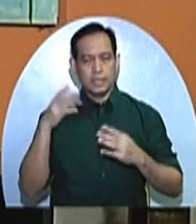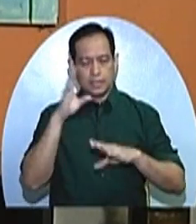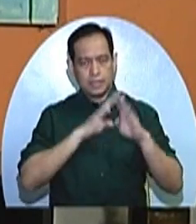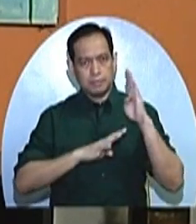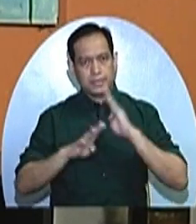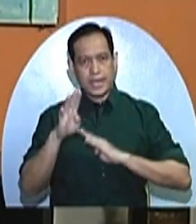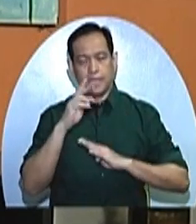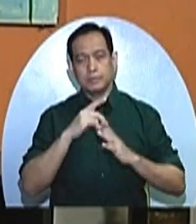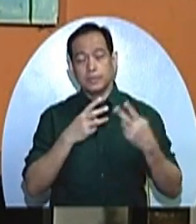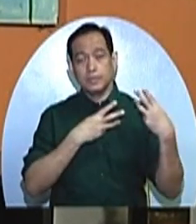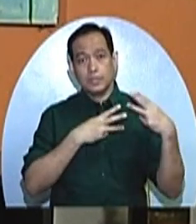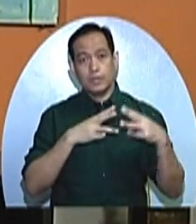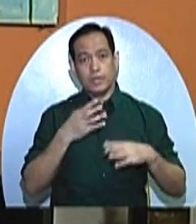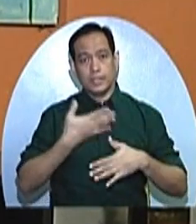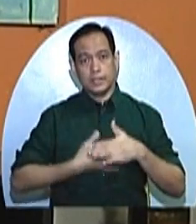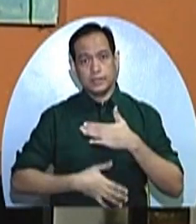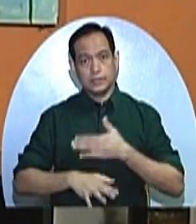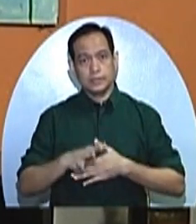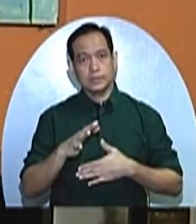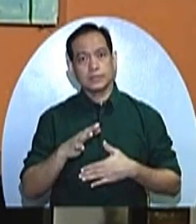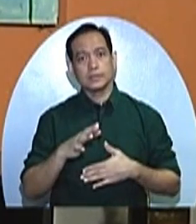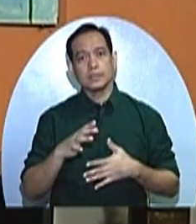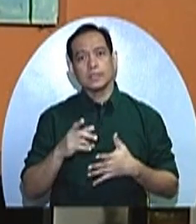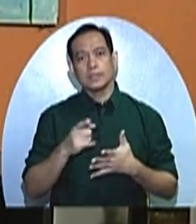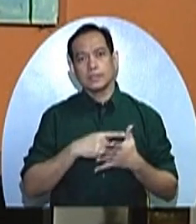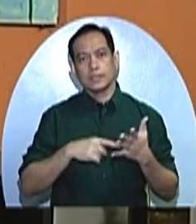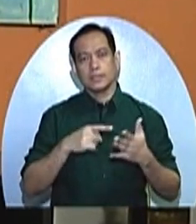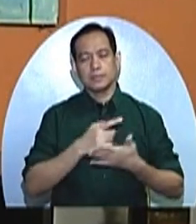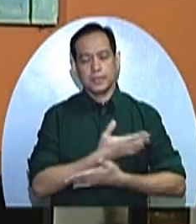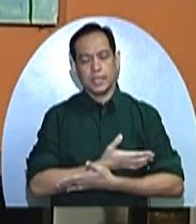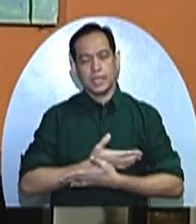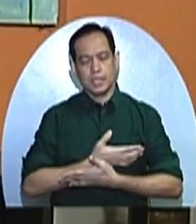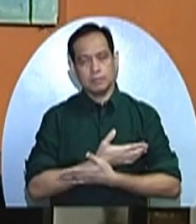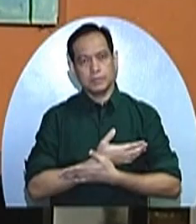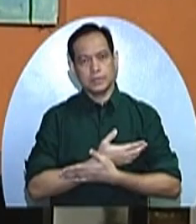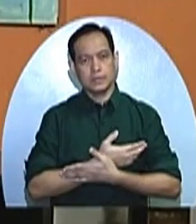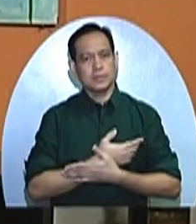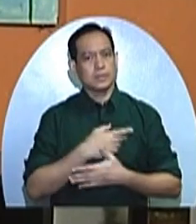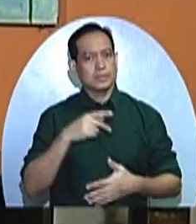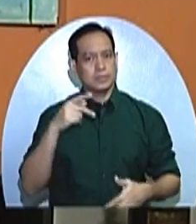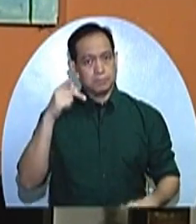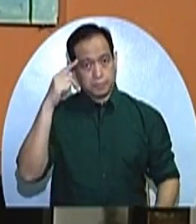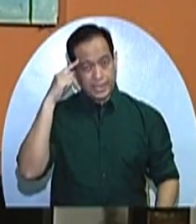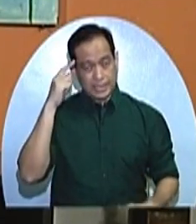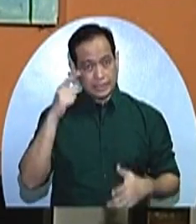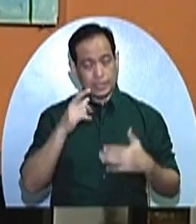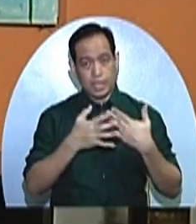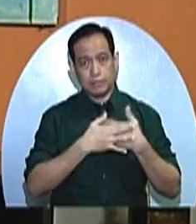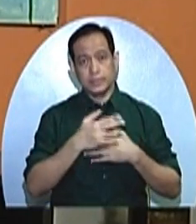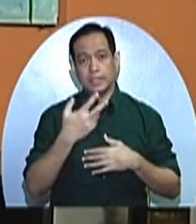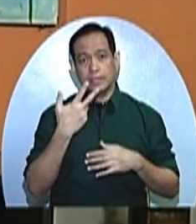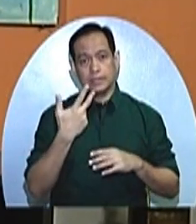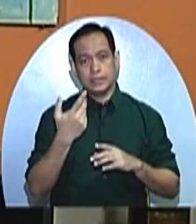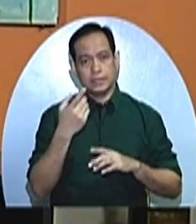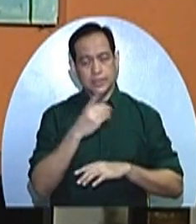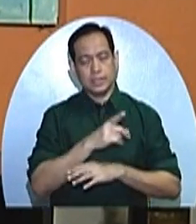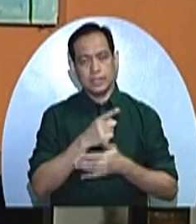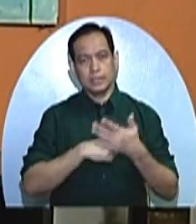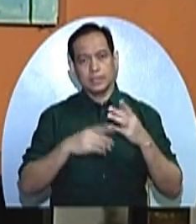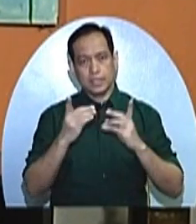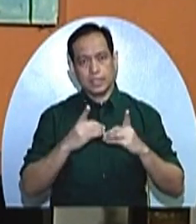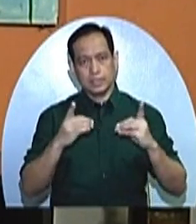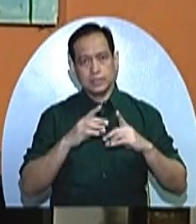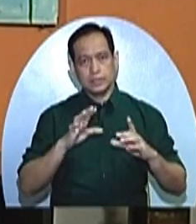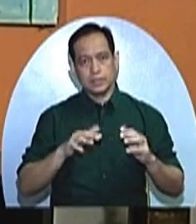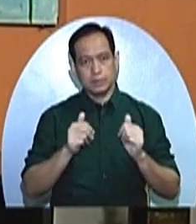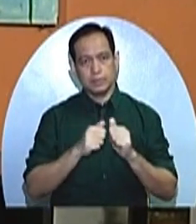ng komplikasyon si Jennifer habang ipinanganak si Baby Prince. Makalipas ang tatlong araw, na-diagnose yung